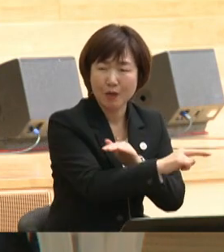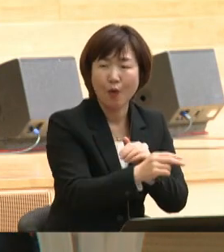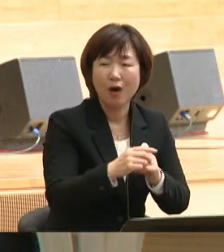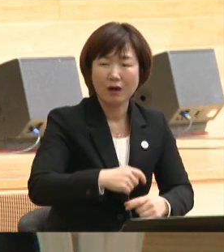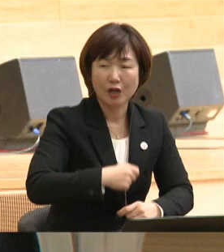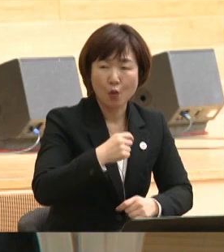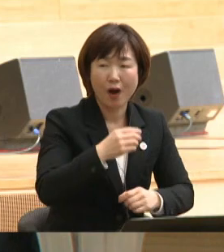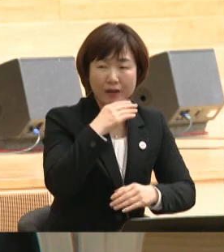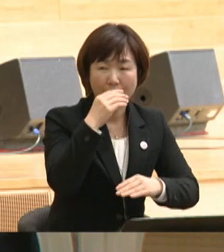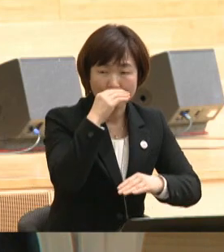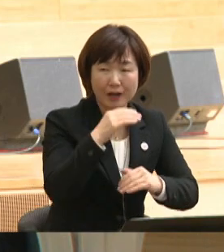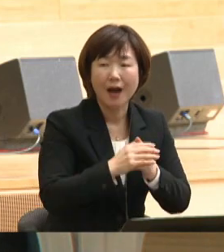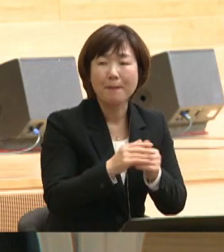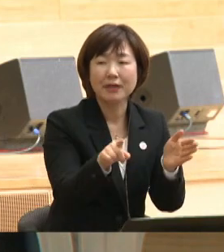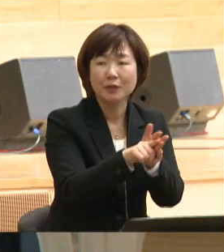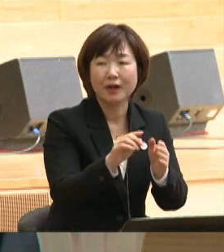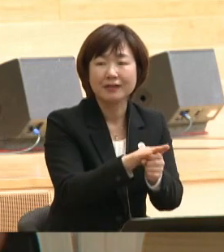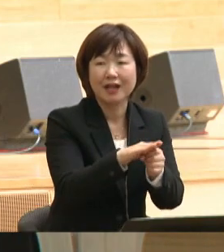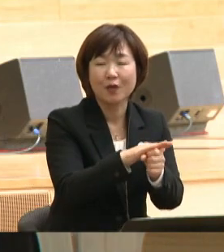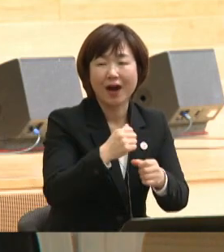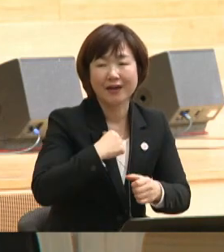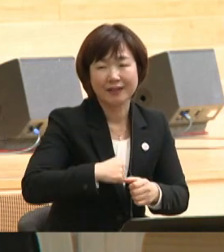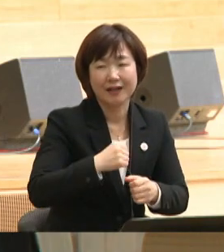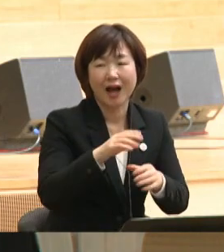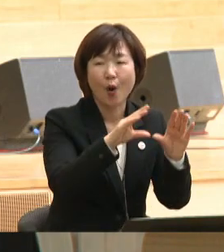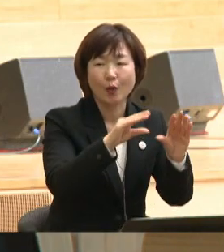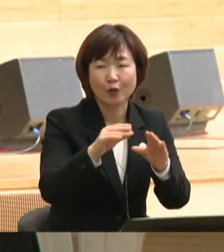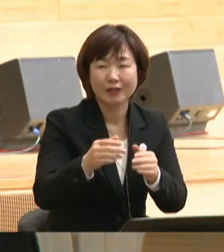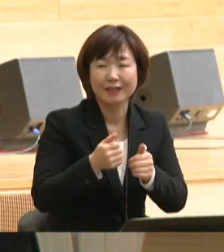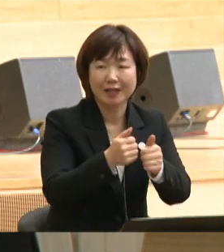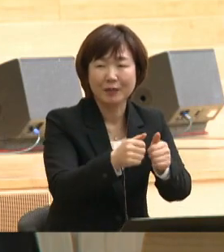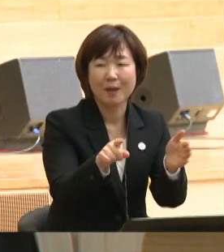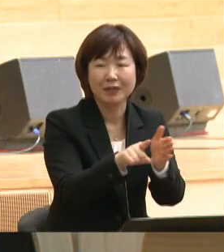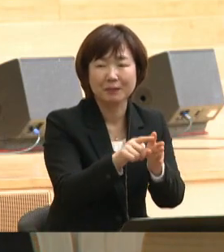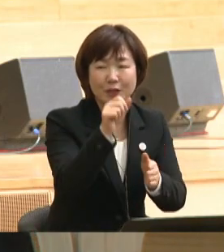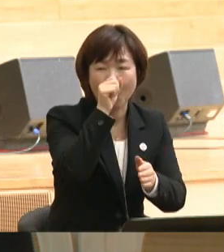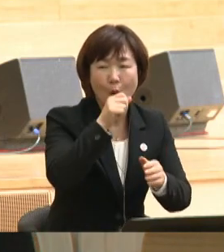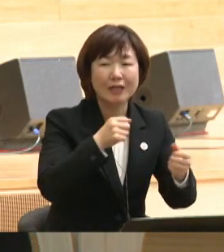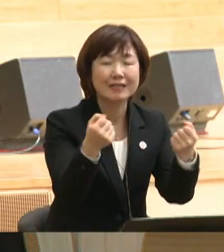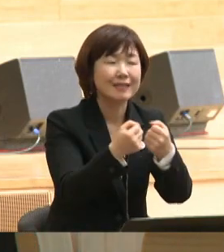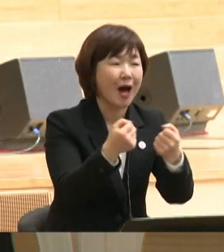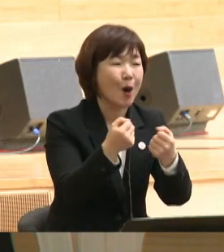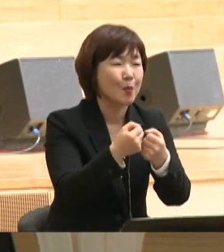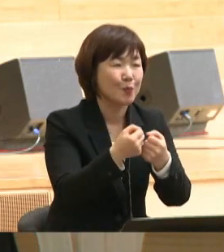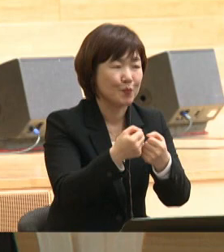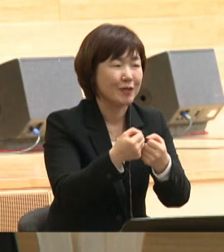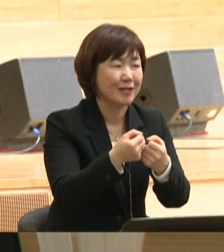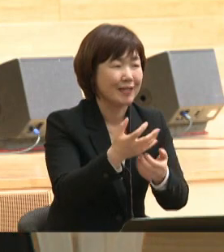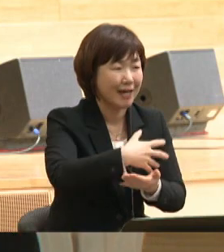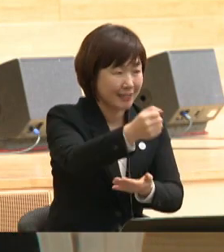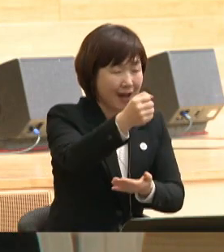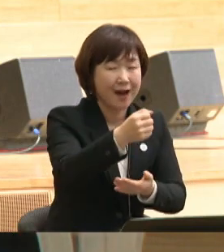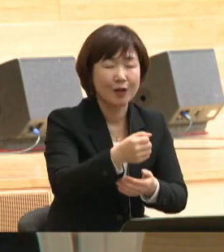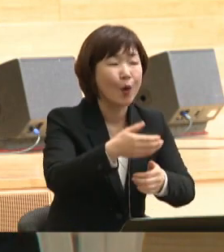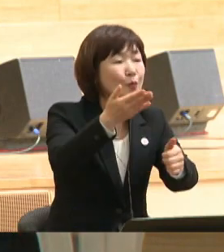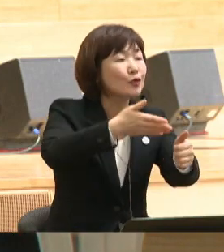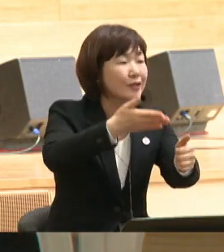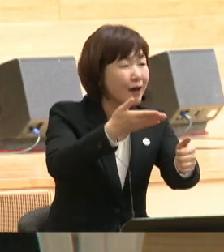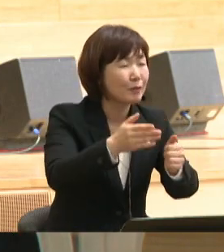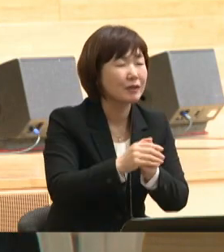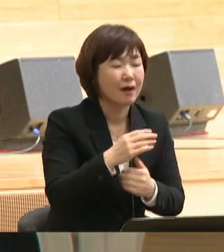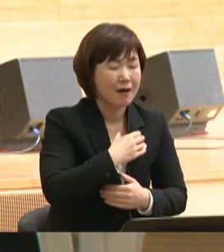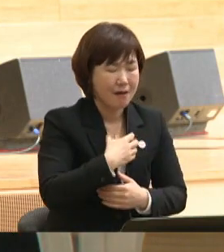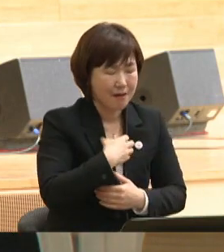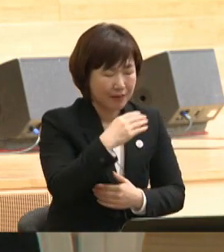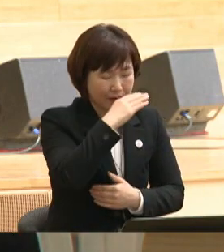경건과 믿음과 사랑과 인내와 온유를 따르며 믿음의 선한 싸움을 싸우라라고 권면하면서 경건의